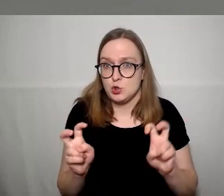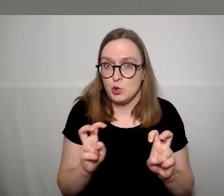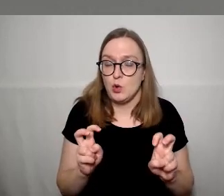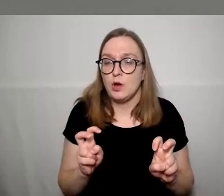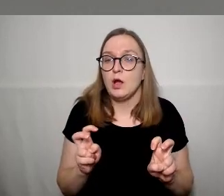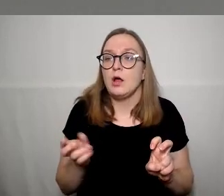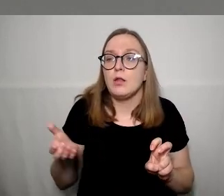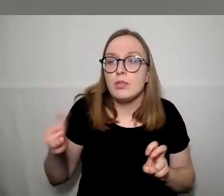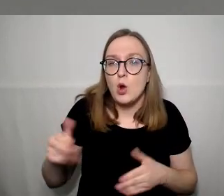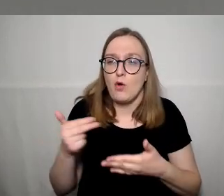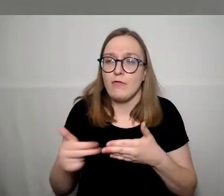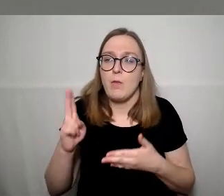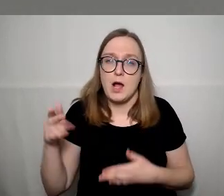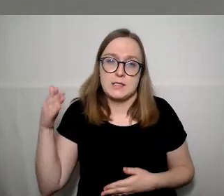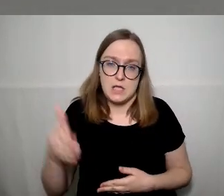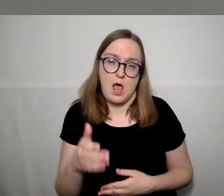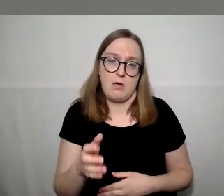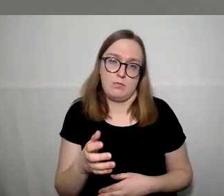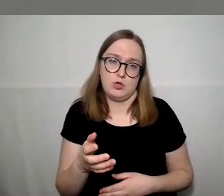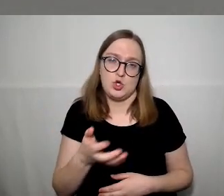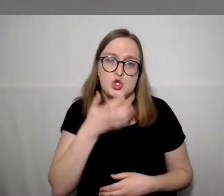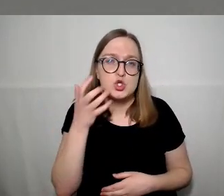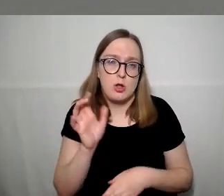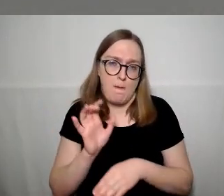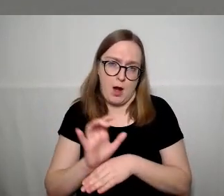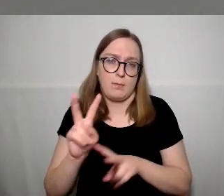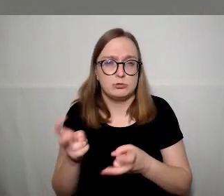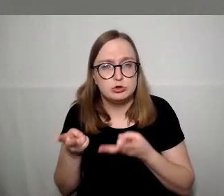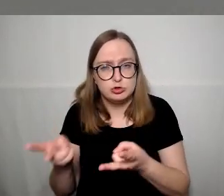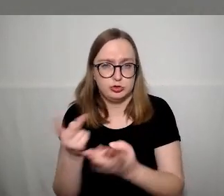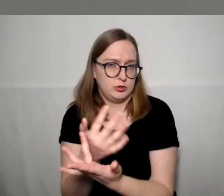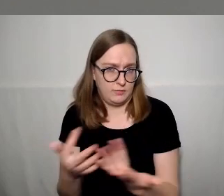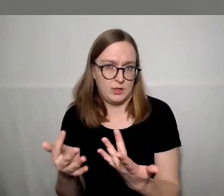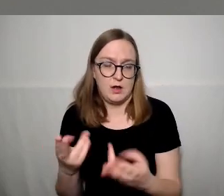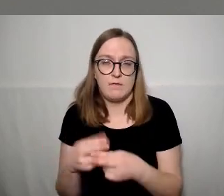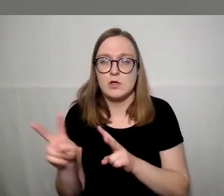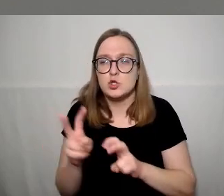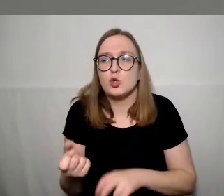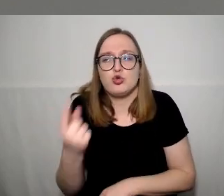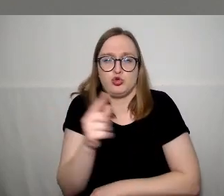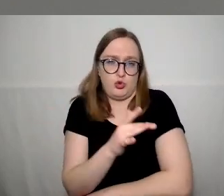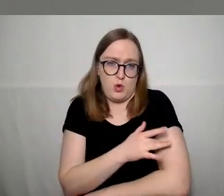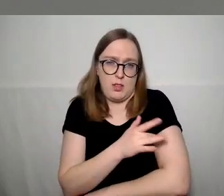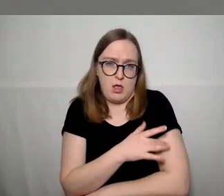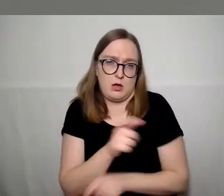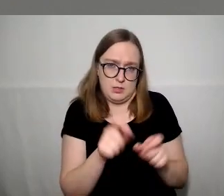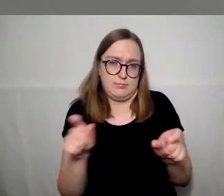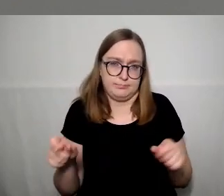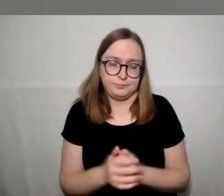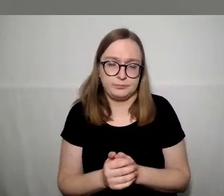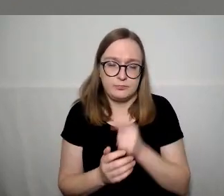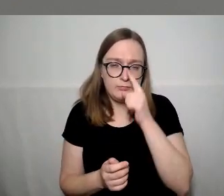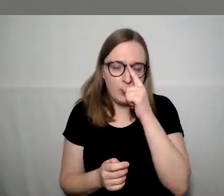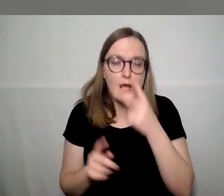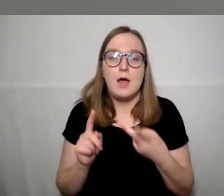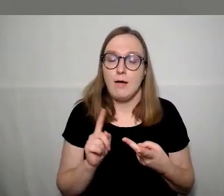gamintojų, žiūrėti, iš kur daugiau galima būtų paimti būtent tos energijos. Na ir kitas dalykas,